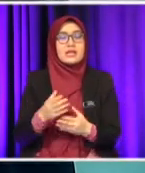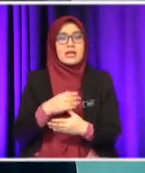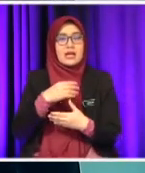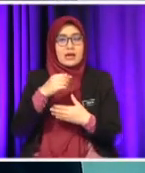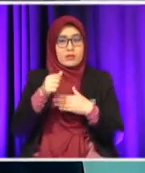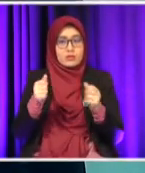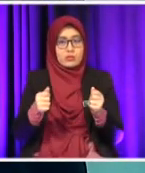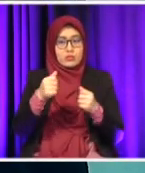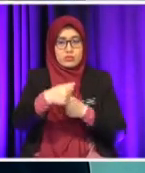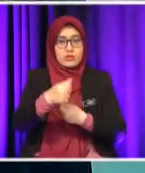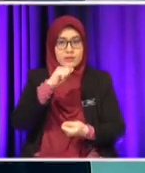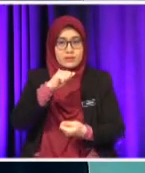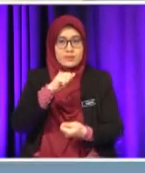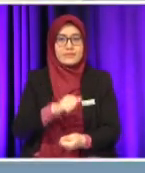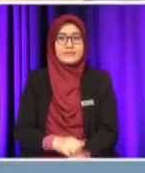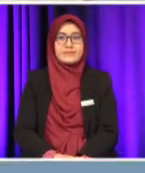sih